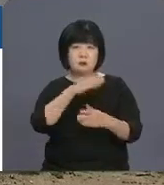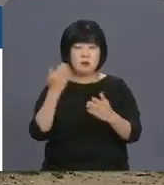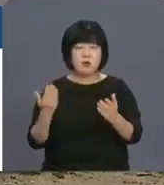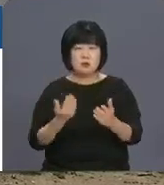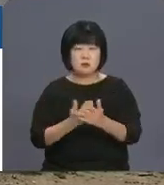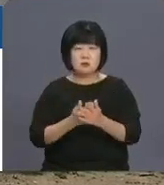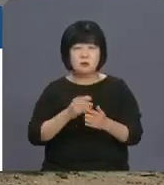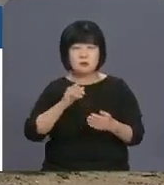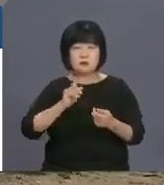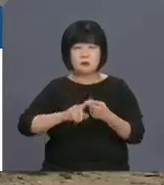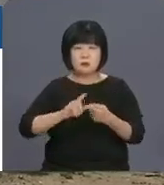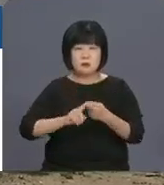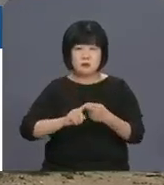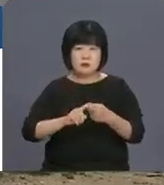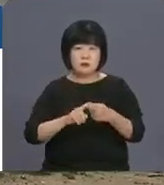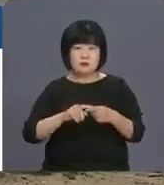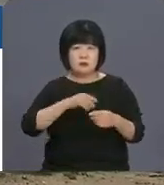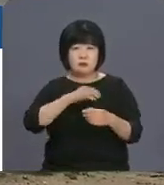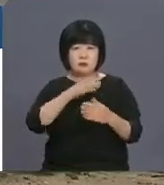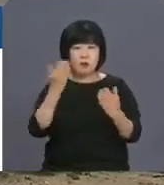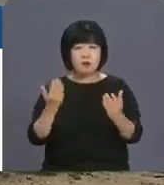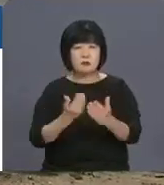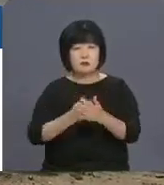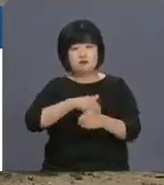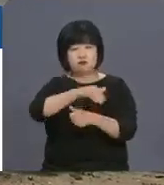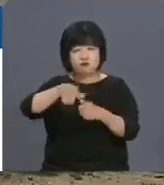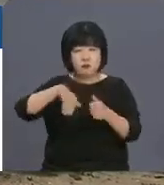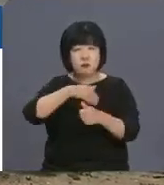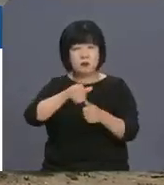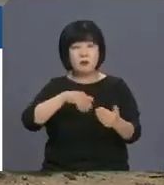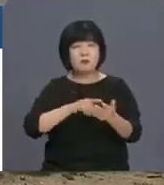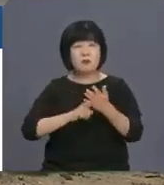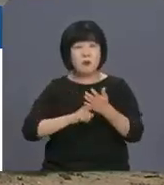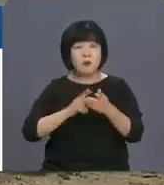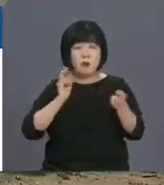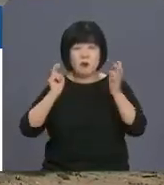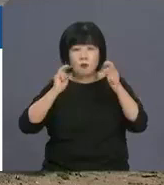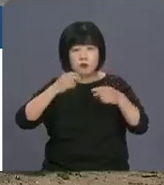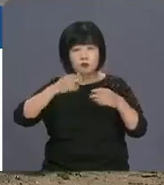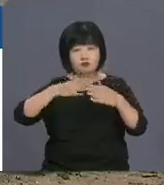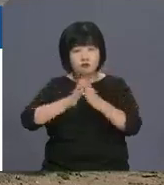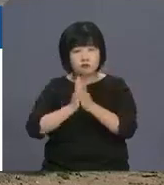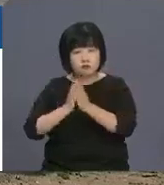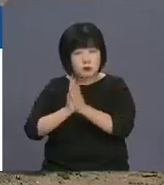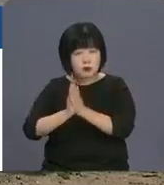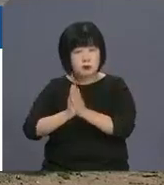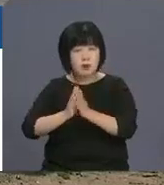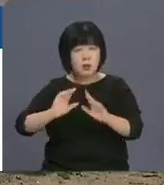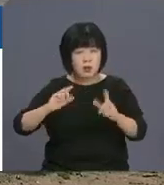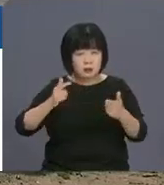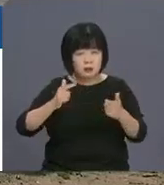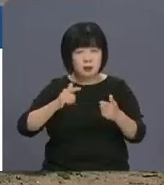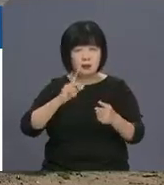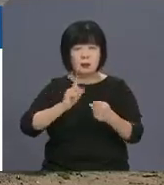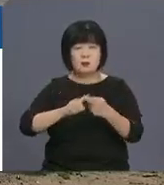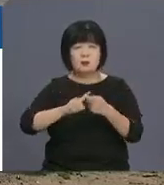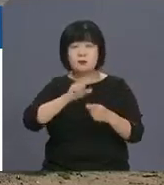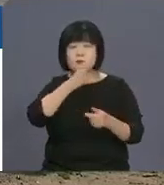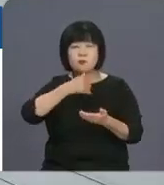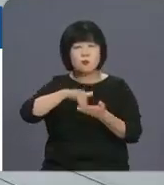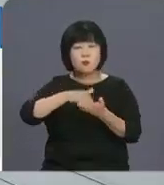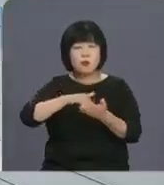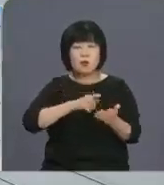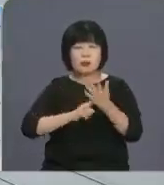가지고 이게 경제 이 분위기가 나오는 거지. 업체가 문을 닫았다 안 닫았다 이게 그달그달 이렇게 통계가 안